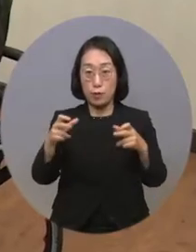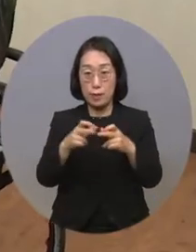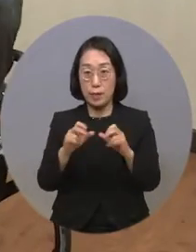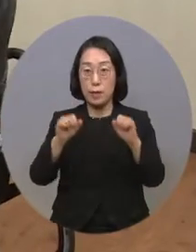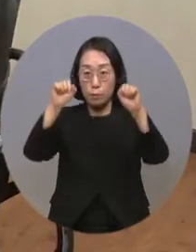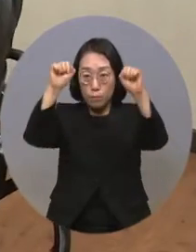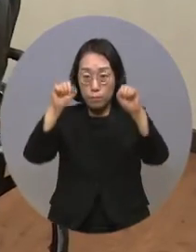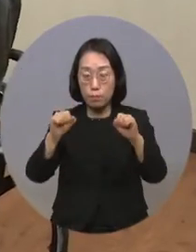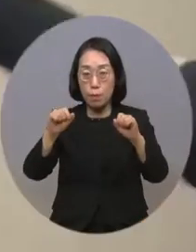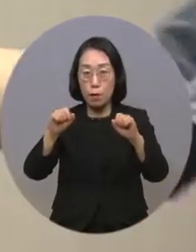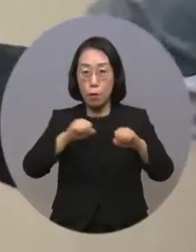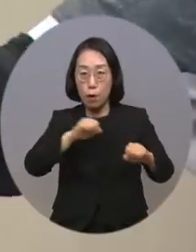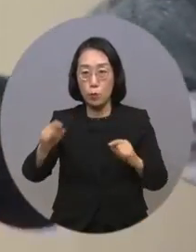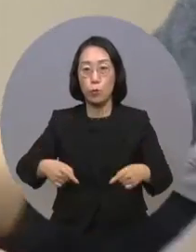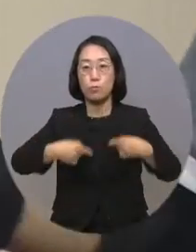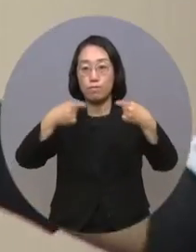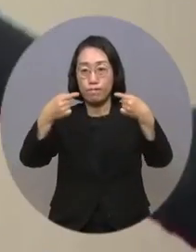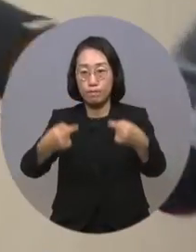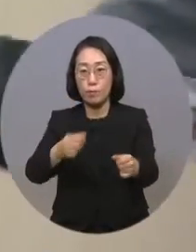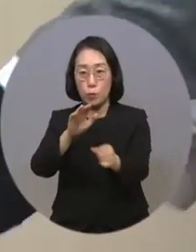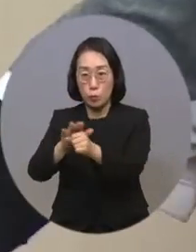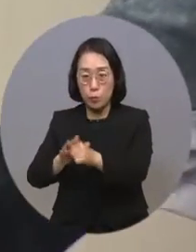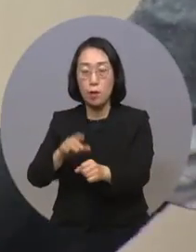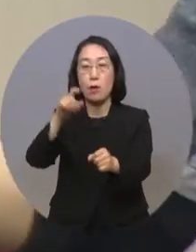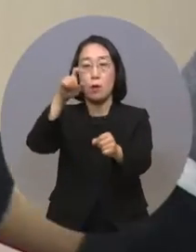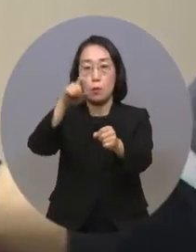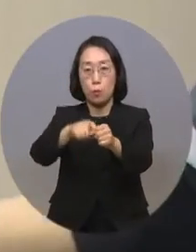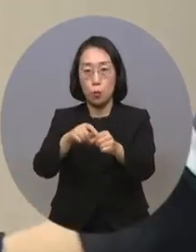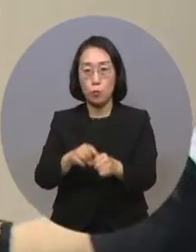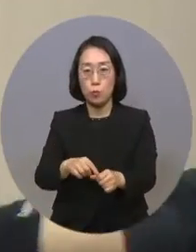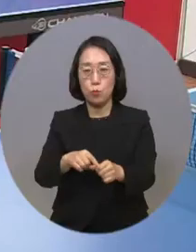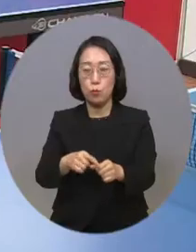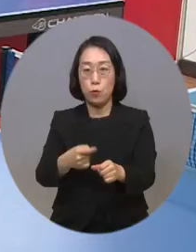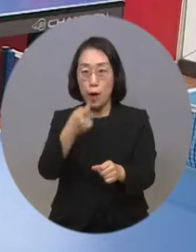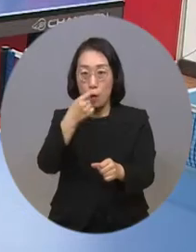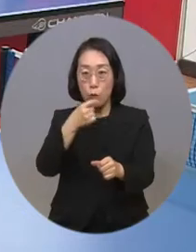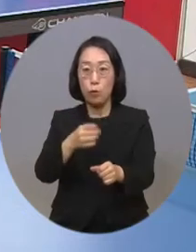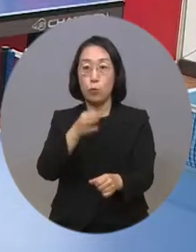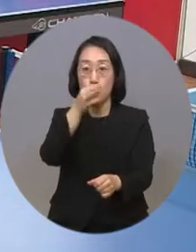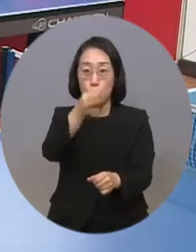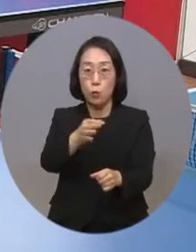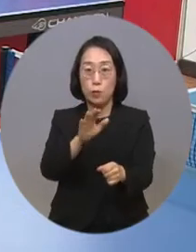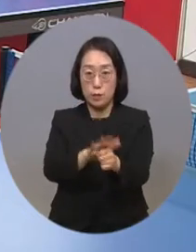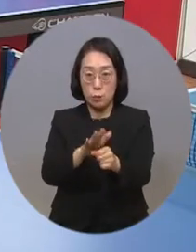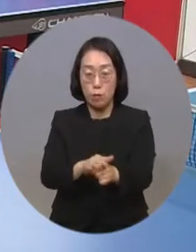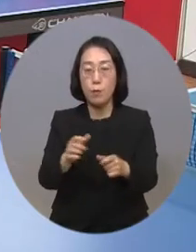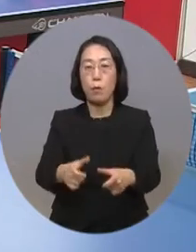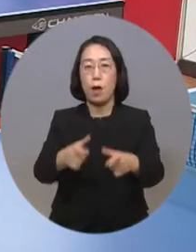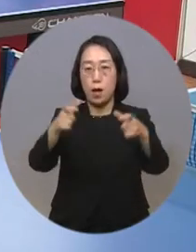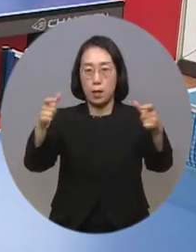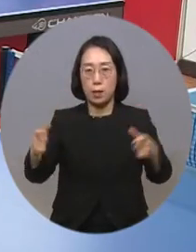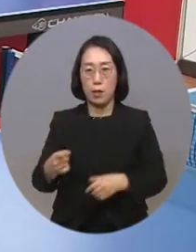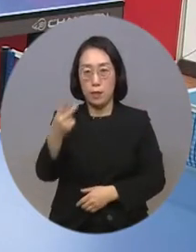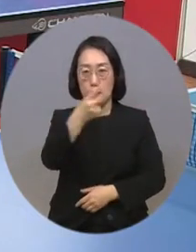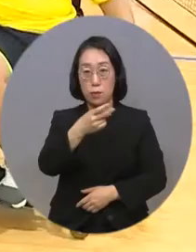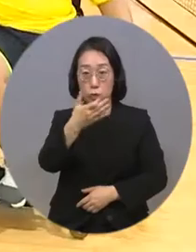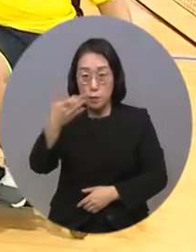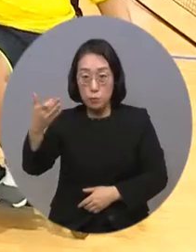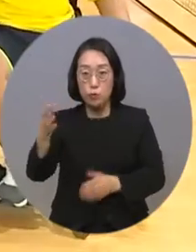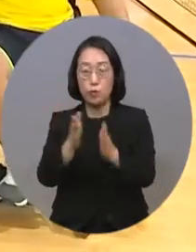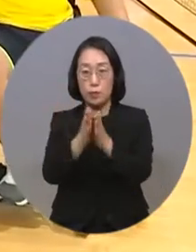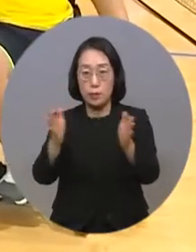체육활동 참여 기회를 증진하기 위한 스포츠 수강료 지원 대상이 확대되었습니다 2019년 도 부터